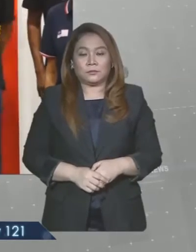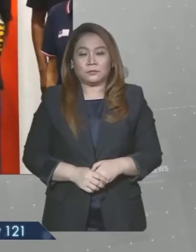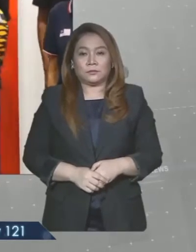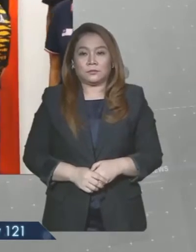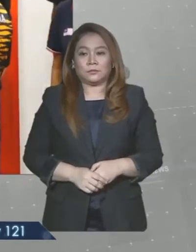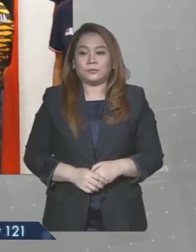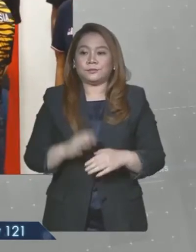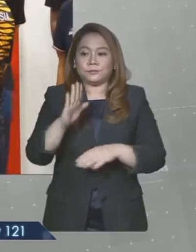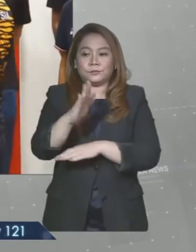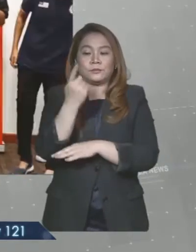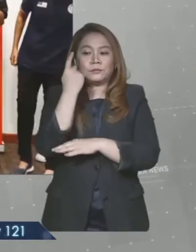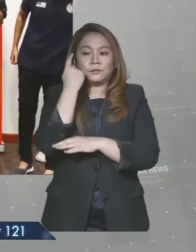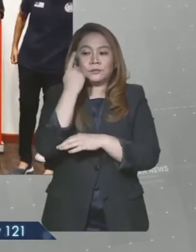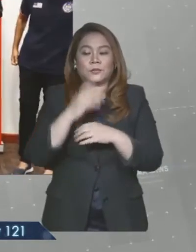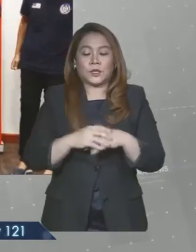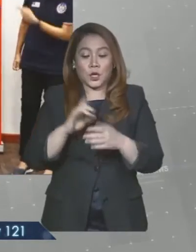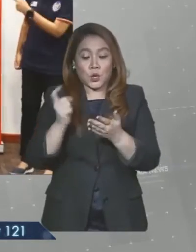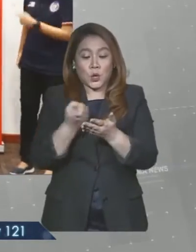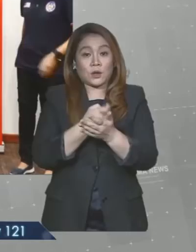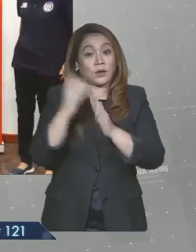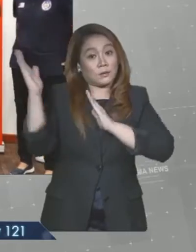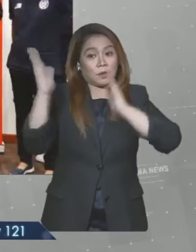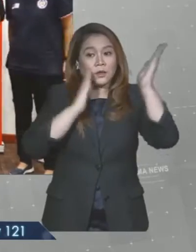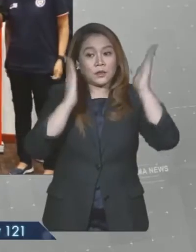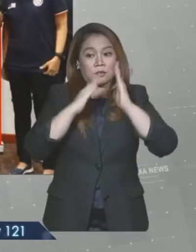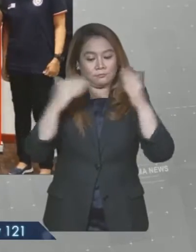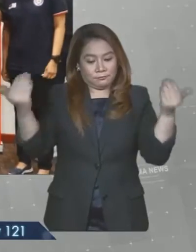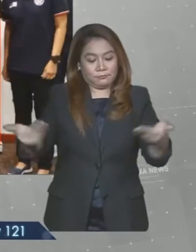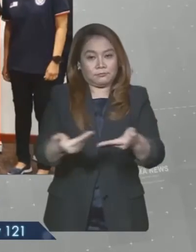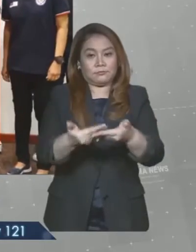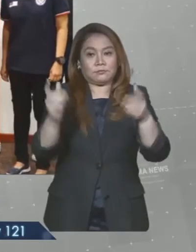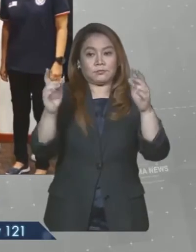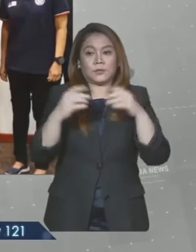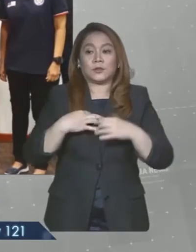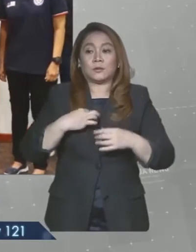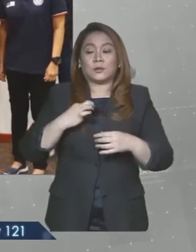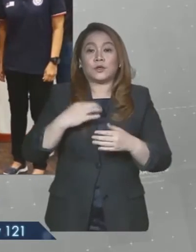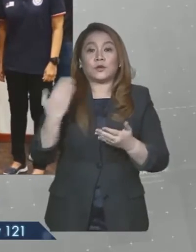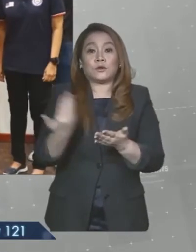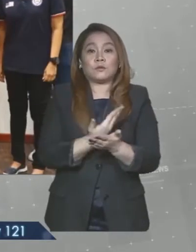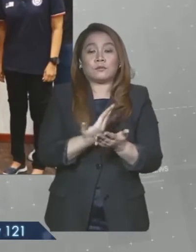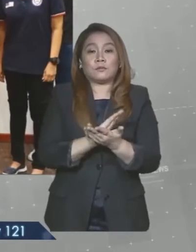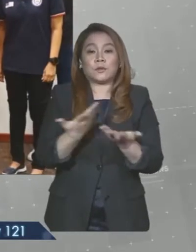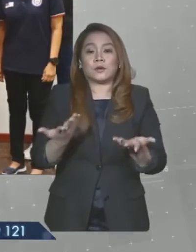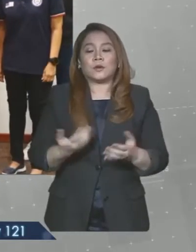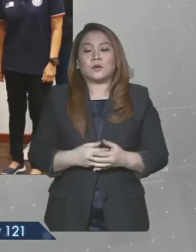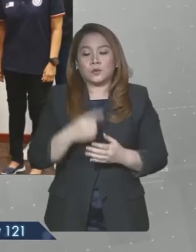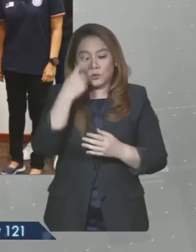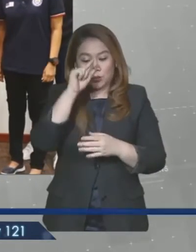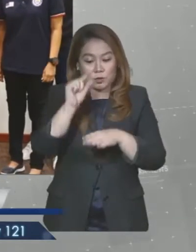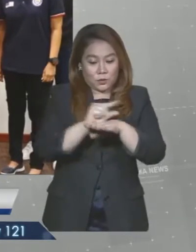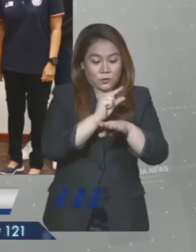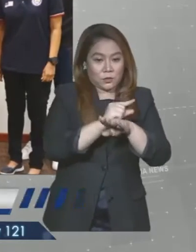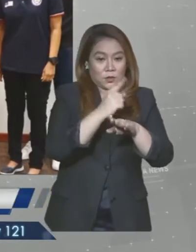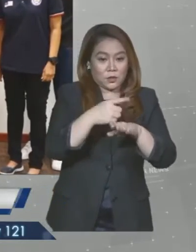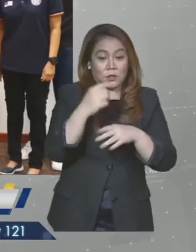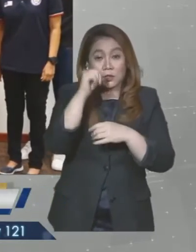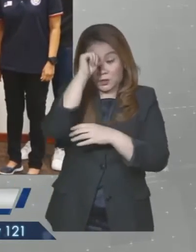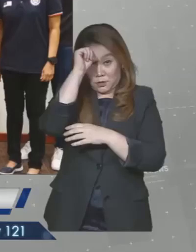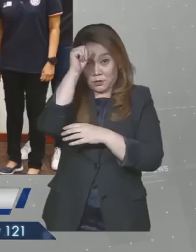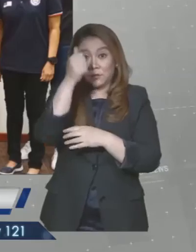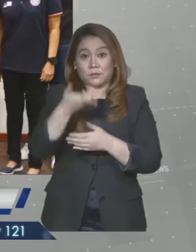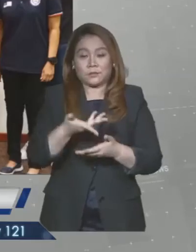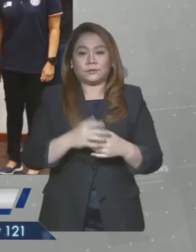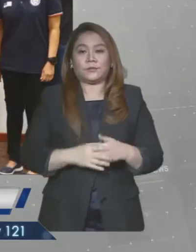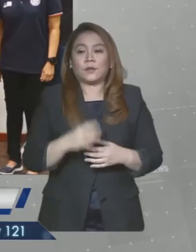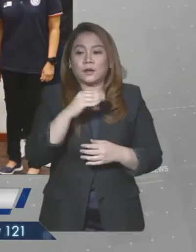Terdahulu petang tadi, Konfederasi Hoki Malaysia memperkenalkan jersey baru skuad hoki remaja kebangsaan yang akan digunakan dalam kempen di Bhubaneswar,